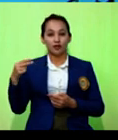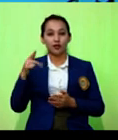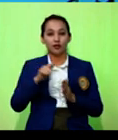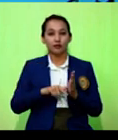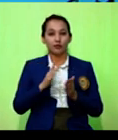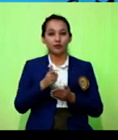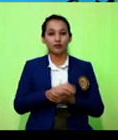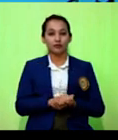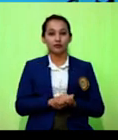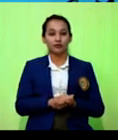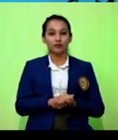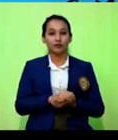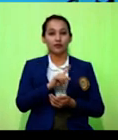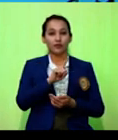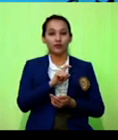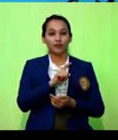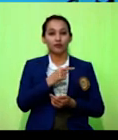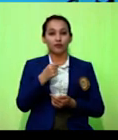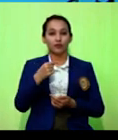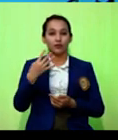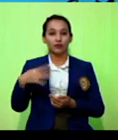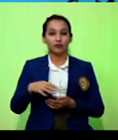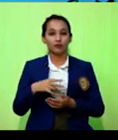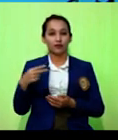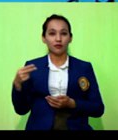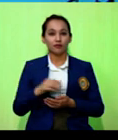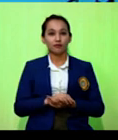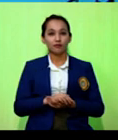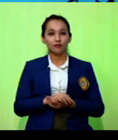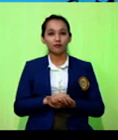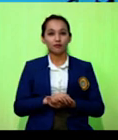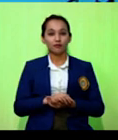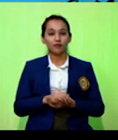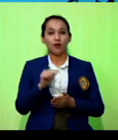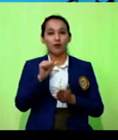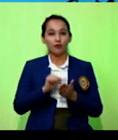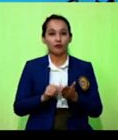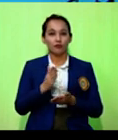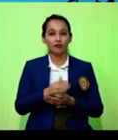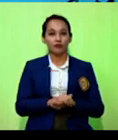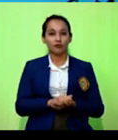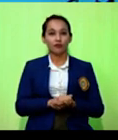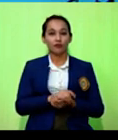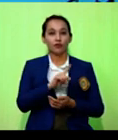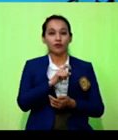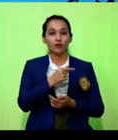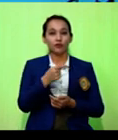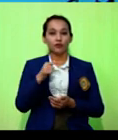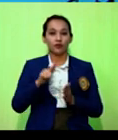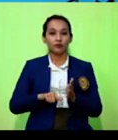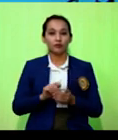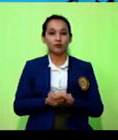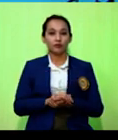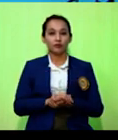70 ga teng. 100 va 40 sonlarning ayirmasi barakalla 60 ga teng. 100 va 70 sonlarning